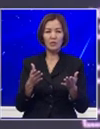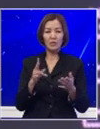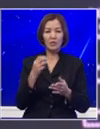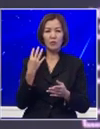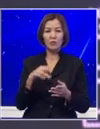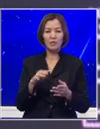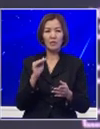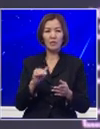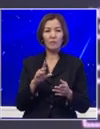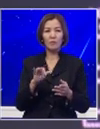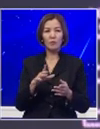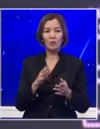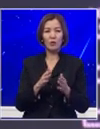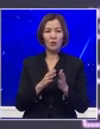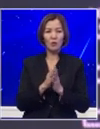242 мың тонна көкөніс,